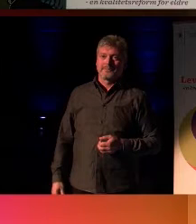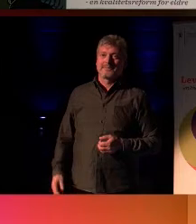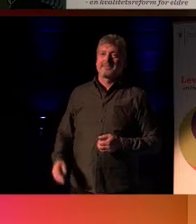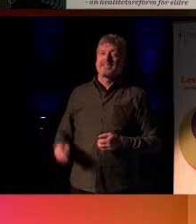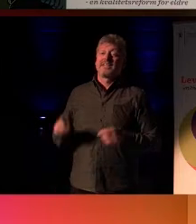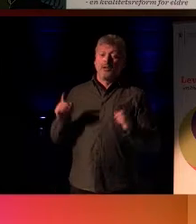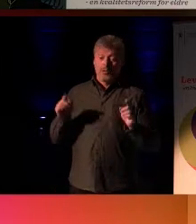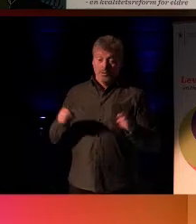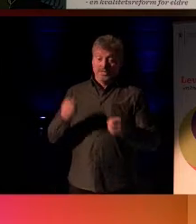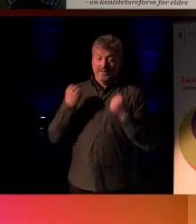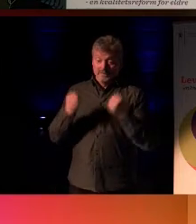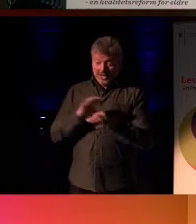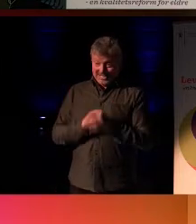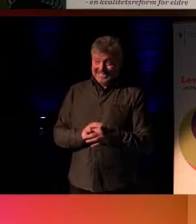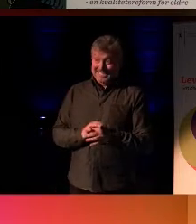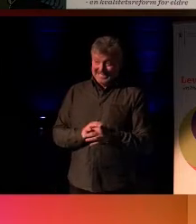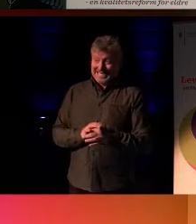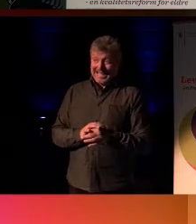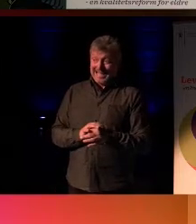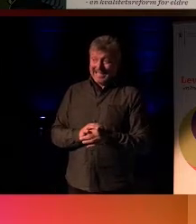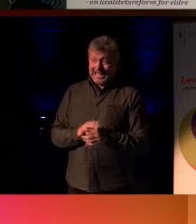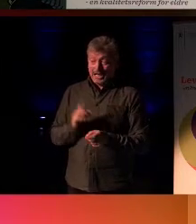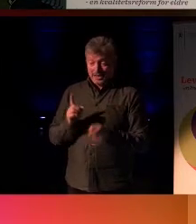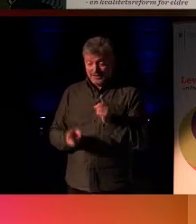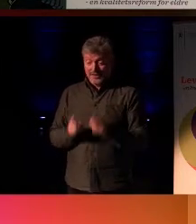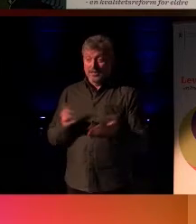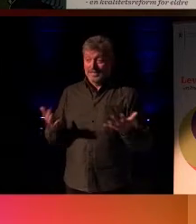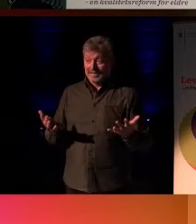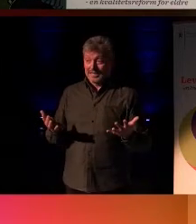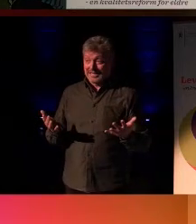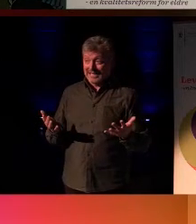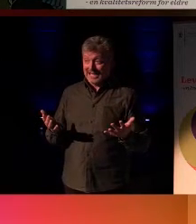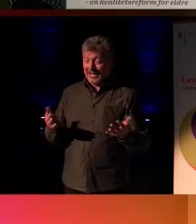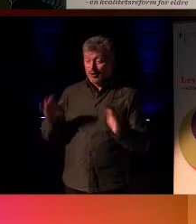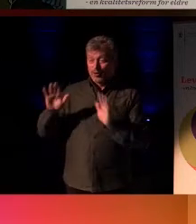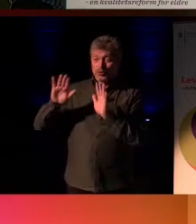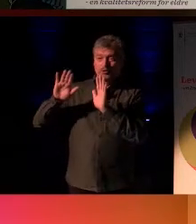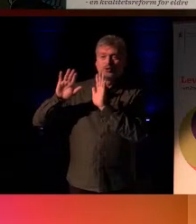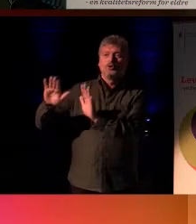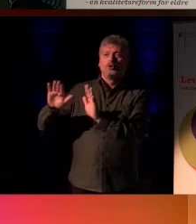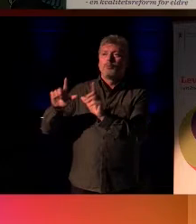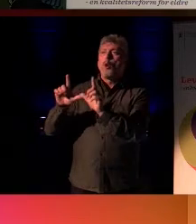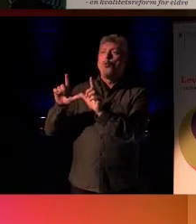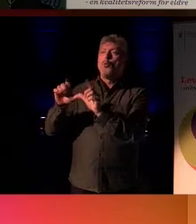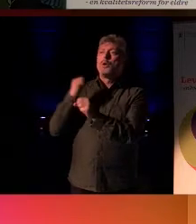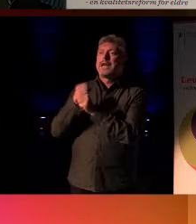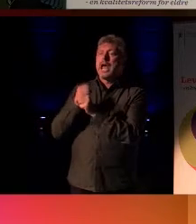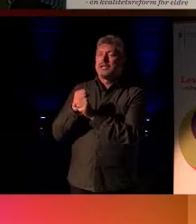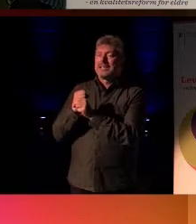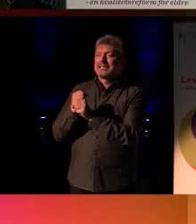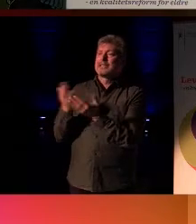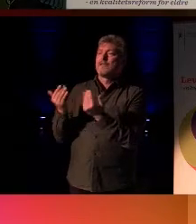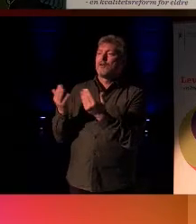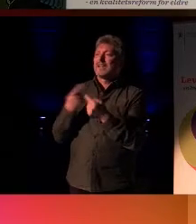Det er fastlegens lodd å stå imot urealistiske forventninger til